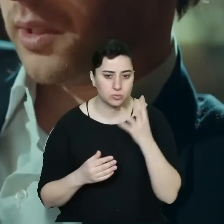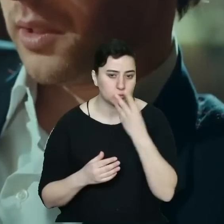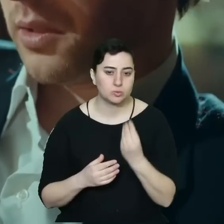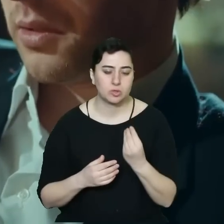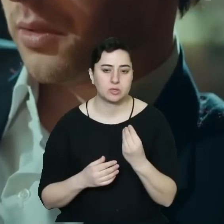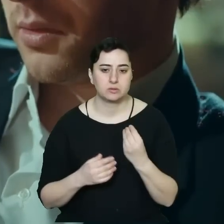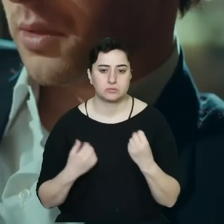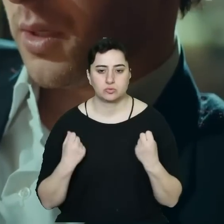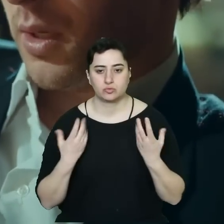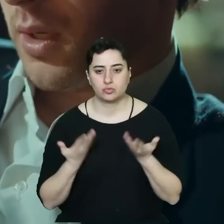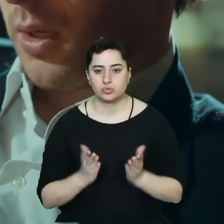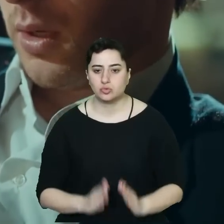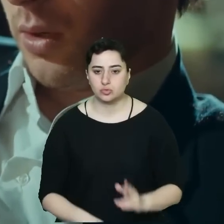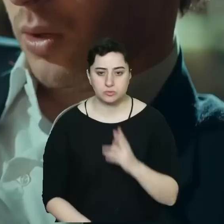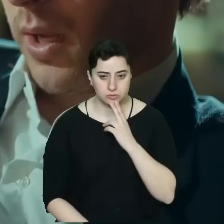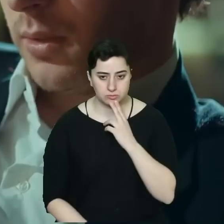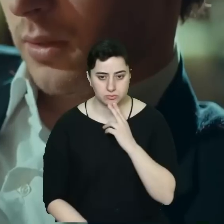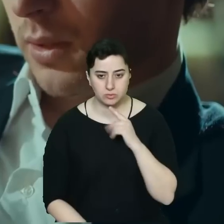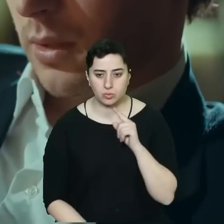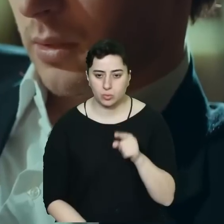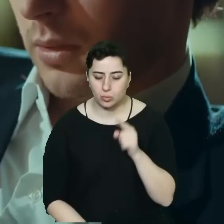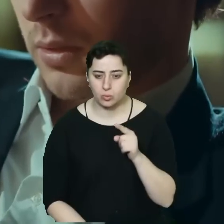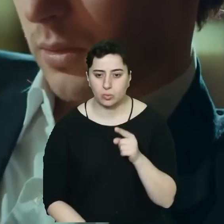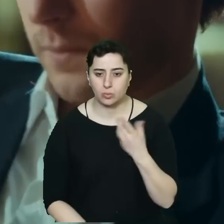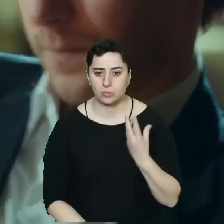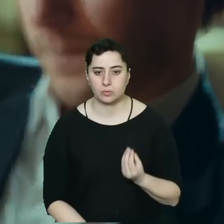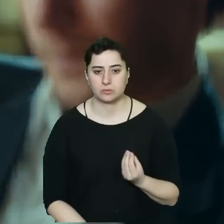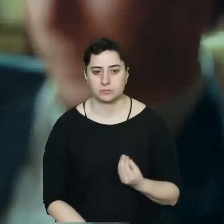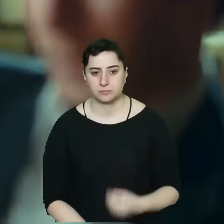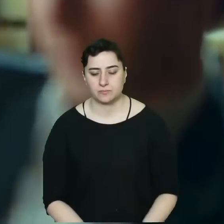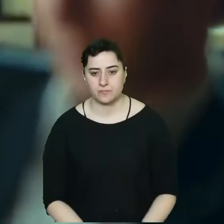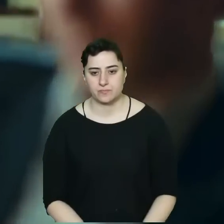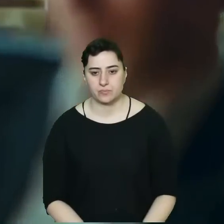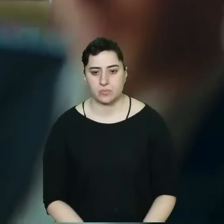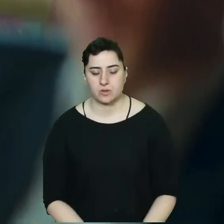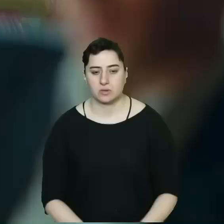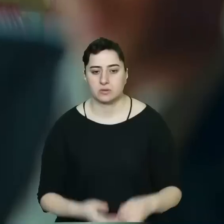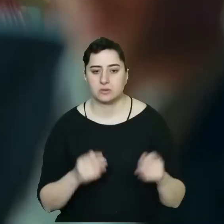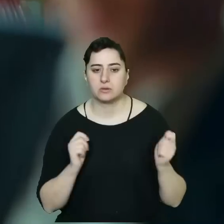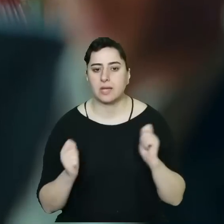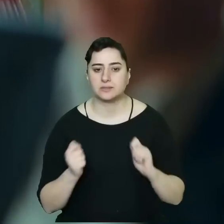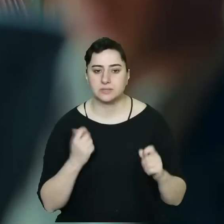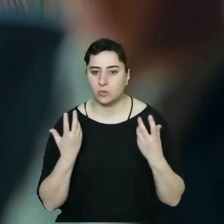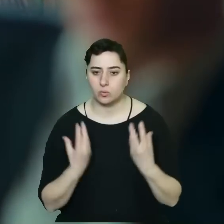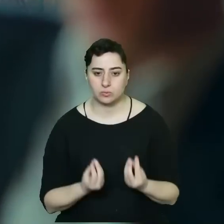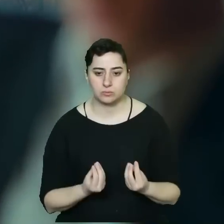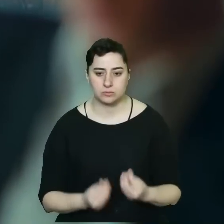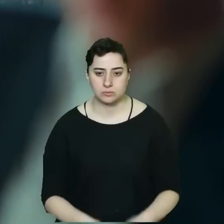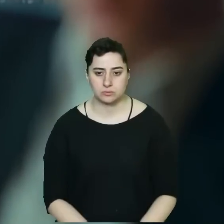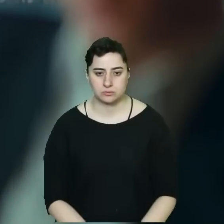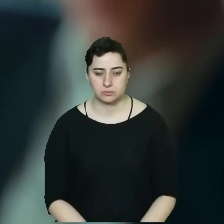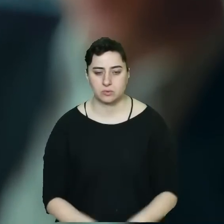güzel adalili. O er alarak seyirtir, dans eder gibi. Erdem içeri